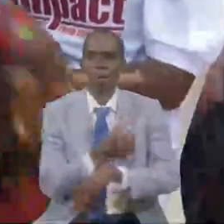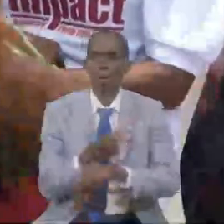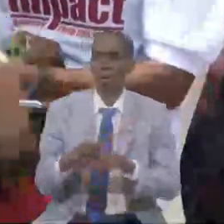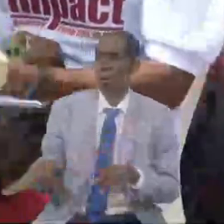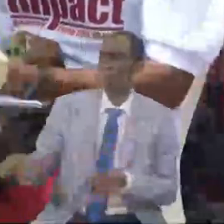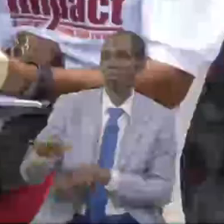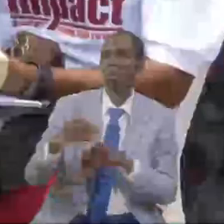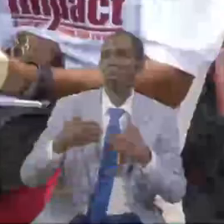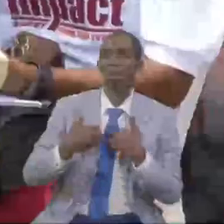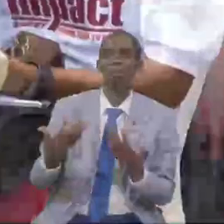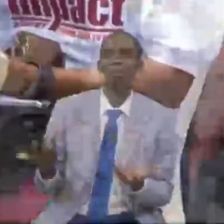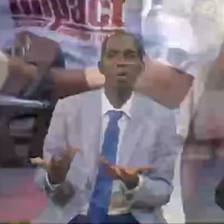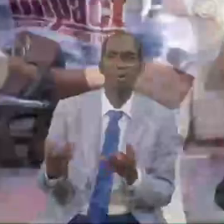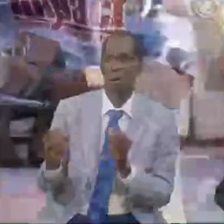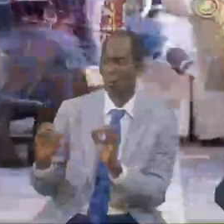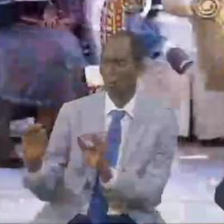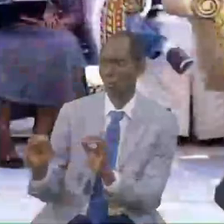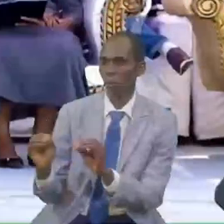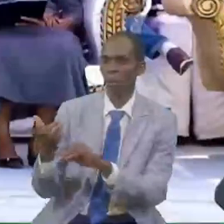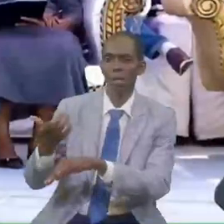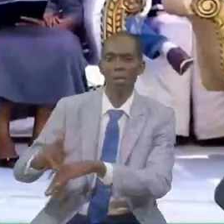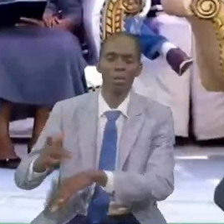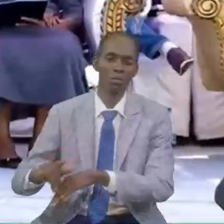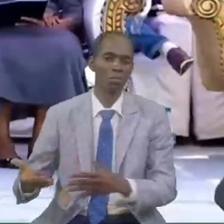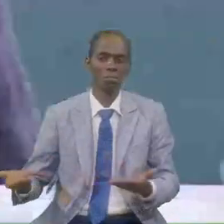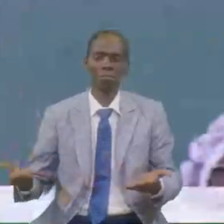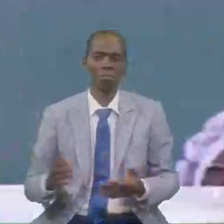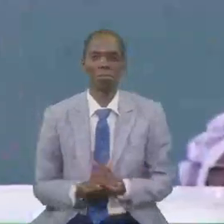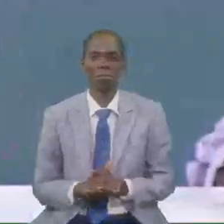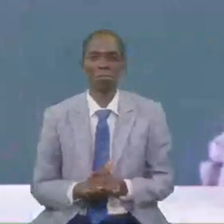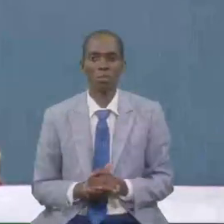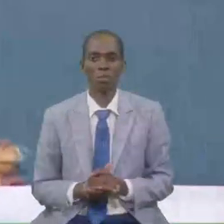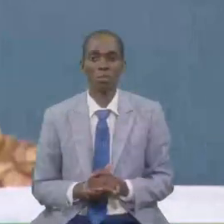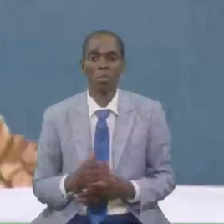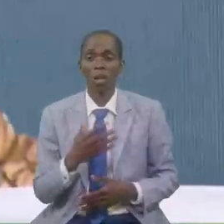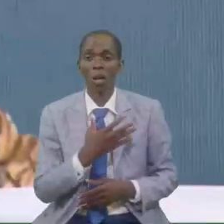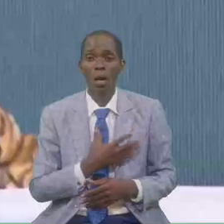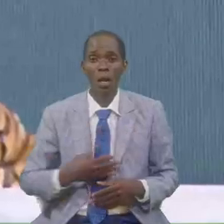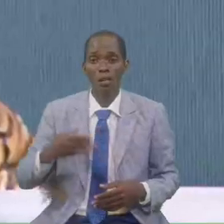Mais il y a des gens qui ont de pouvoir, des autorités plus que nous, mais tout ce qu'ils ont, c'est zéro.